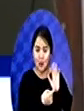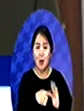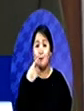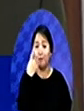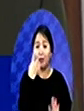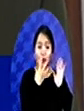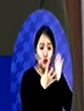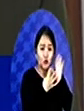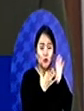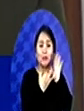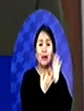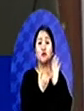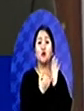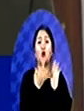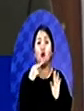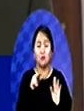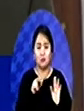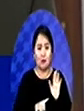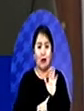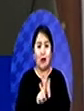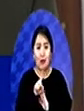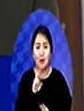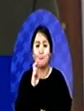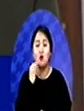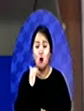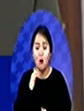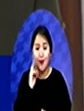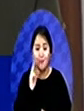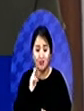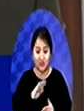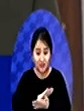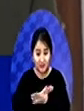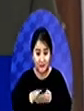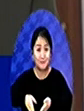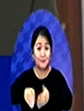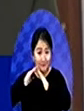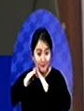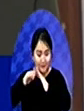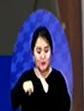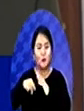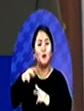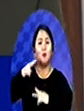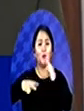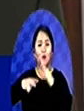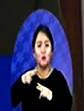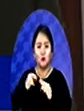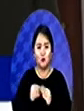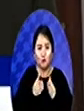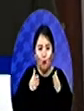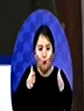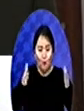1976 данха өнгөрүүлсэн тусламжаар биокомбинатыг шинчилж байгуулсан. Үүнээс хойш тус үйлдвэр томоохон өргөтгөл шинжилэл хийгээгүй байсан